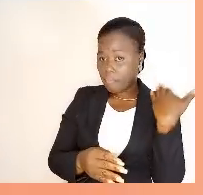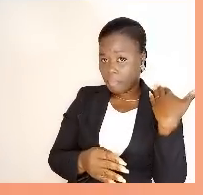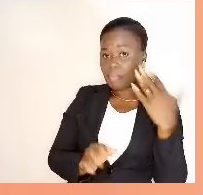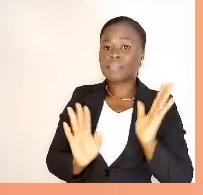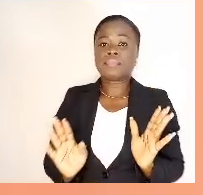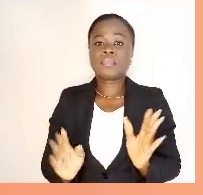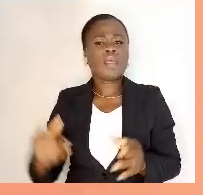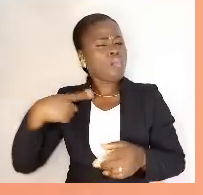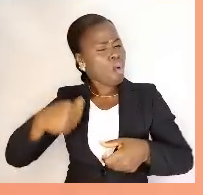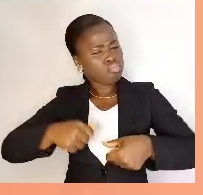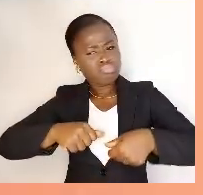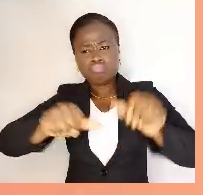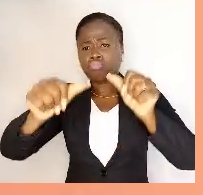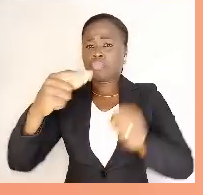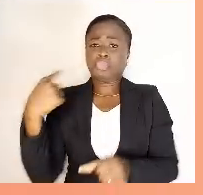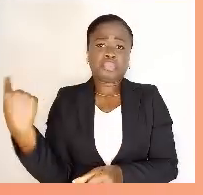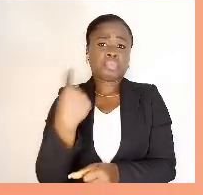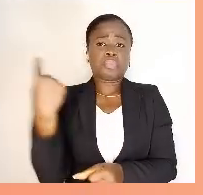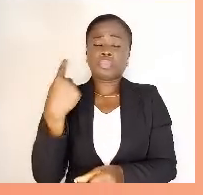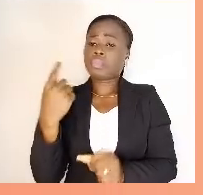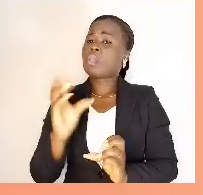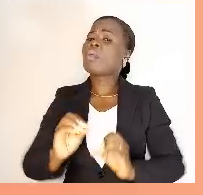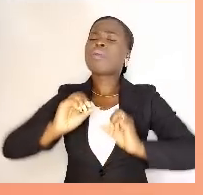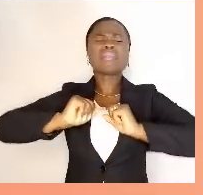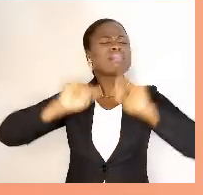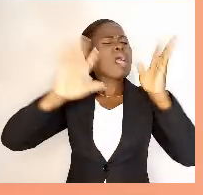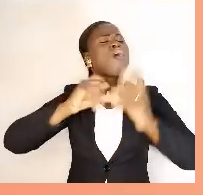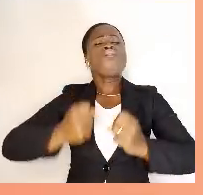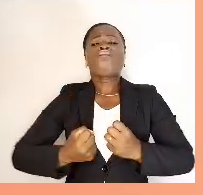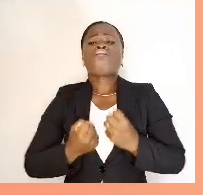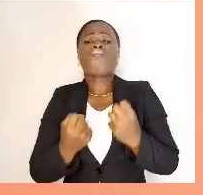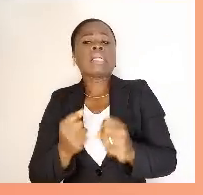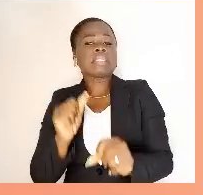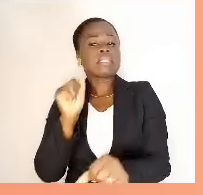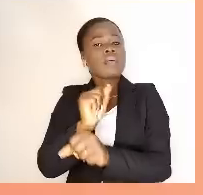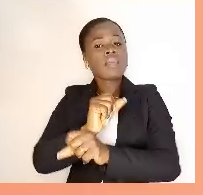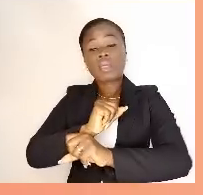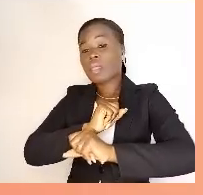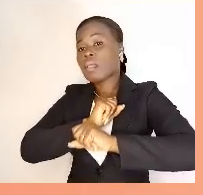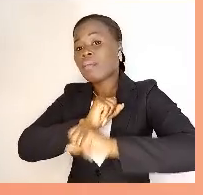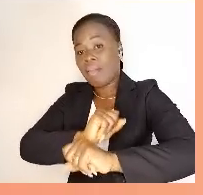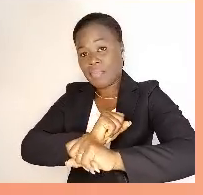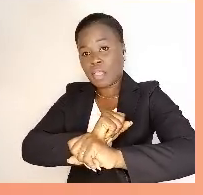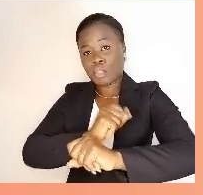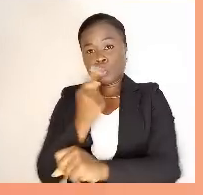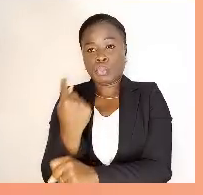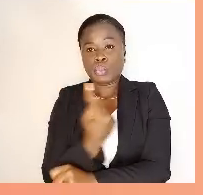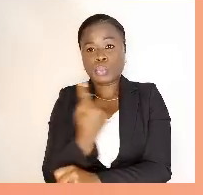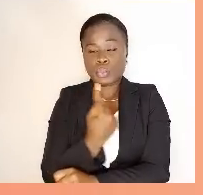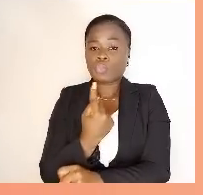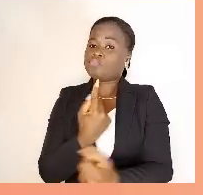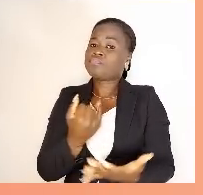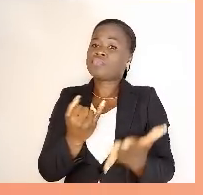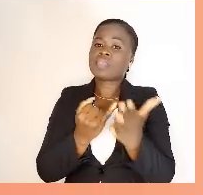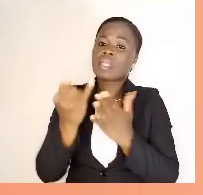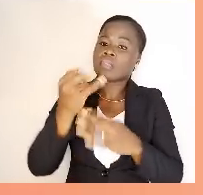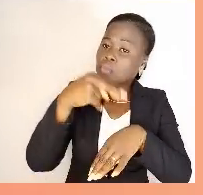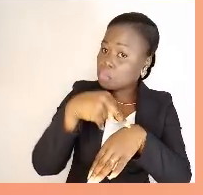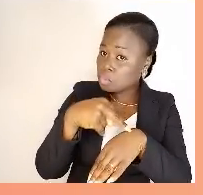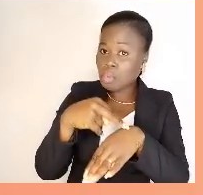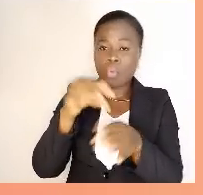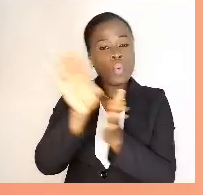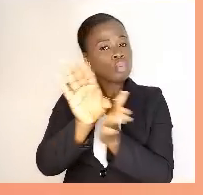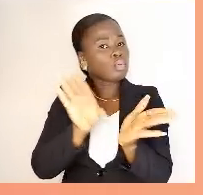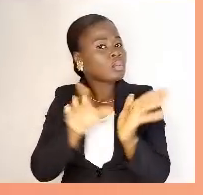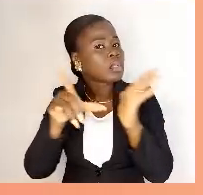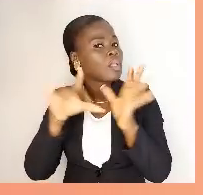serment constitutionnel, je continuerai de consacrer toutes mes forces à défendre sans faille